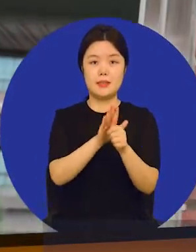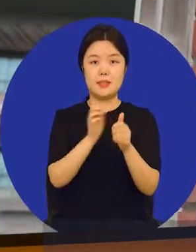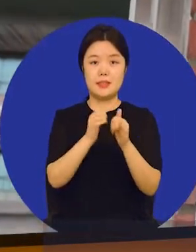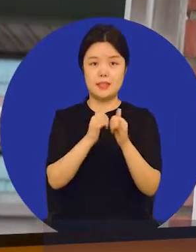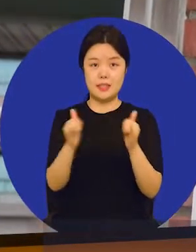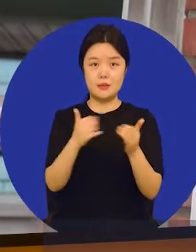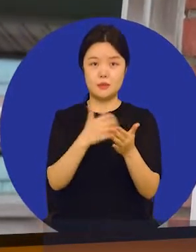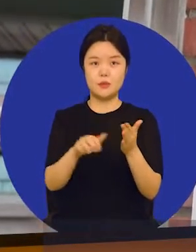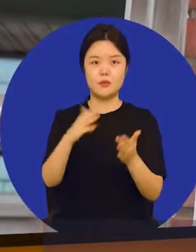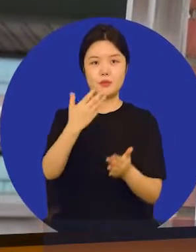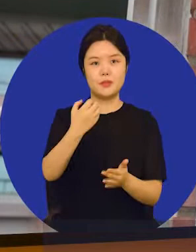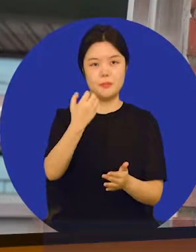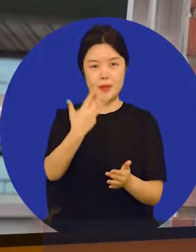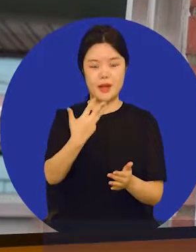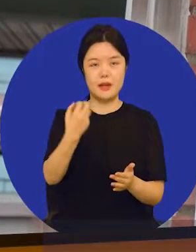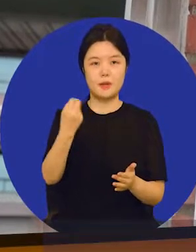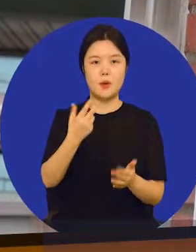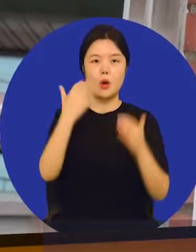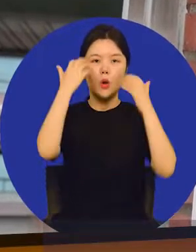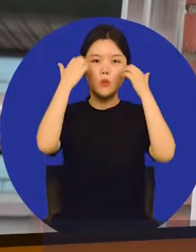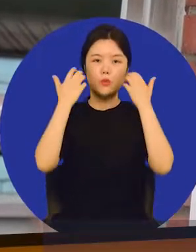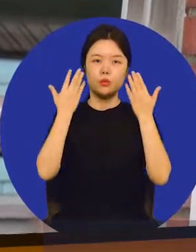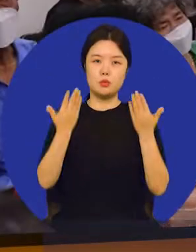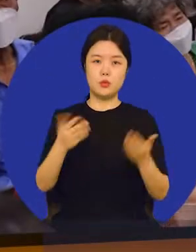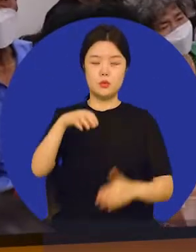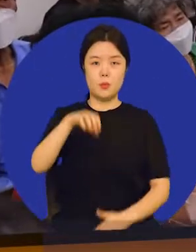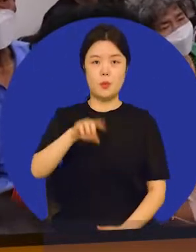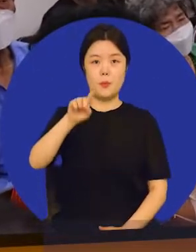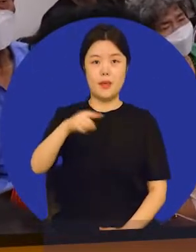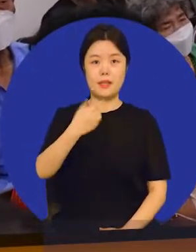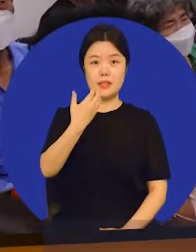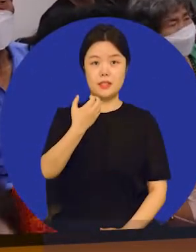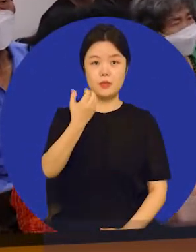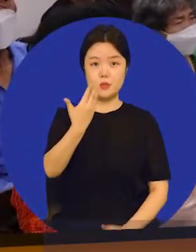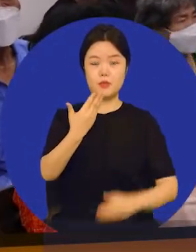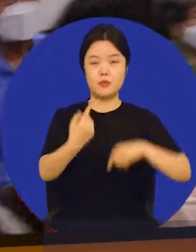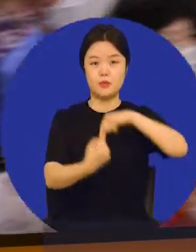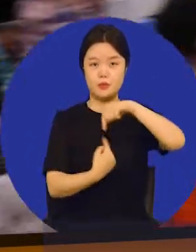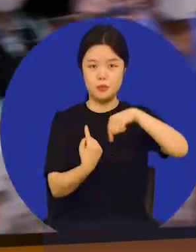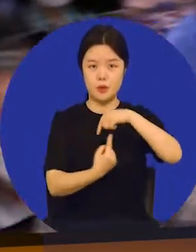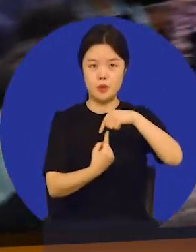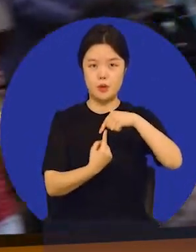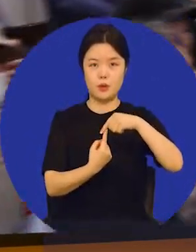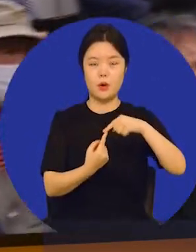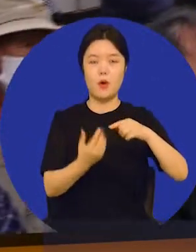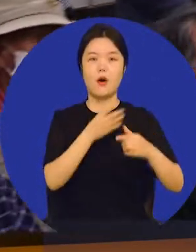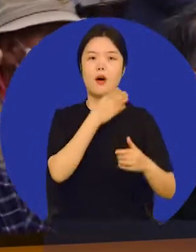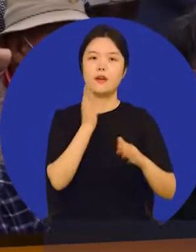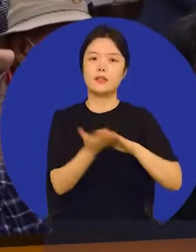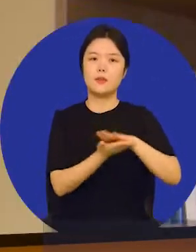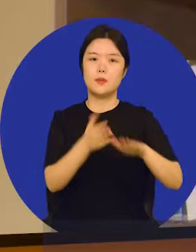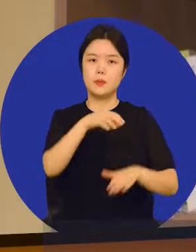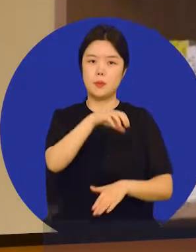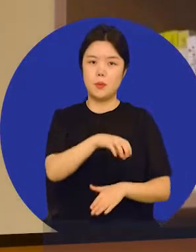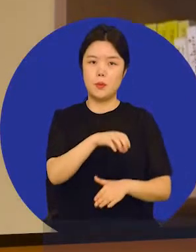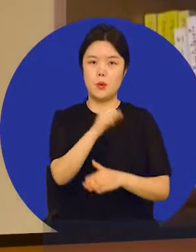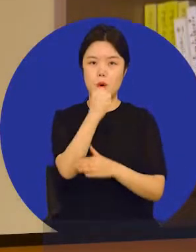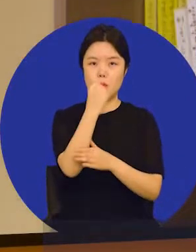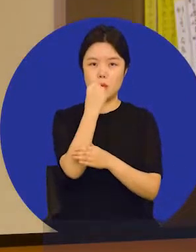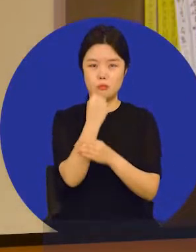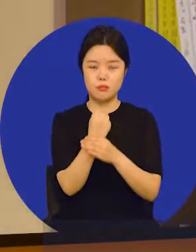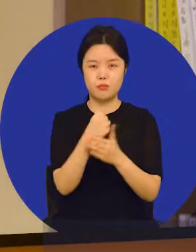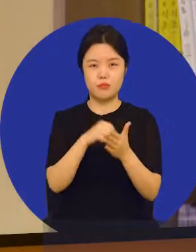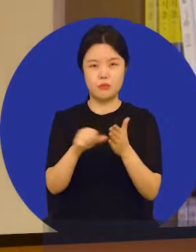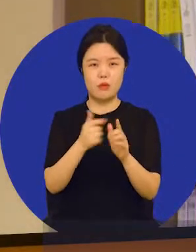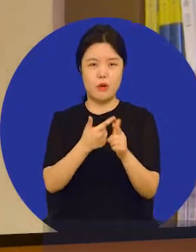149개 의 무더위 쉼터를 운영하고 있고 쾌적한 경로당 이용을 위한 노호 물품 교체와 시설 개보수